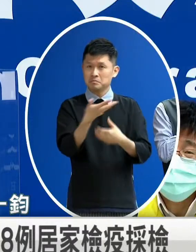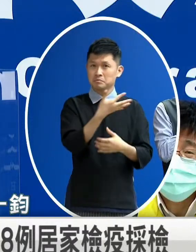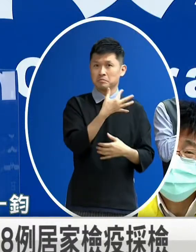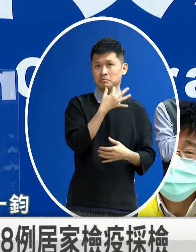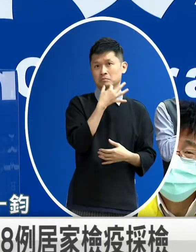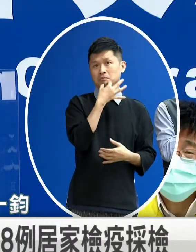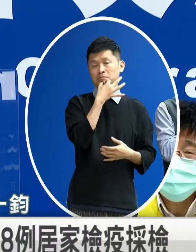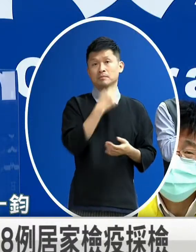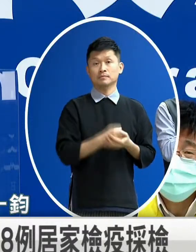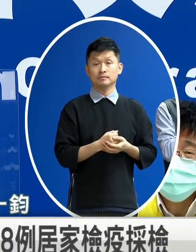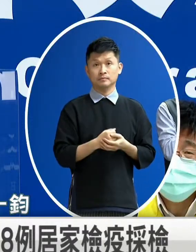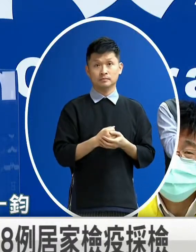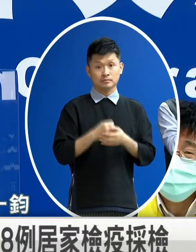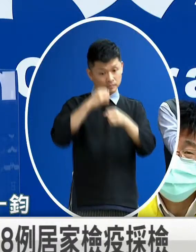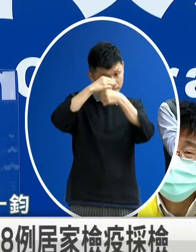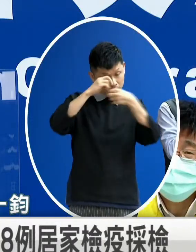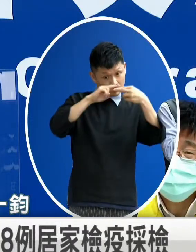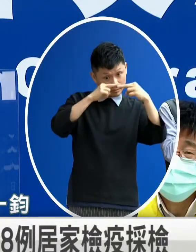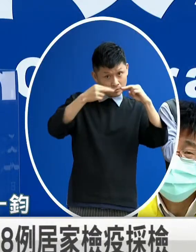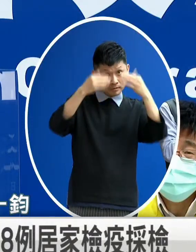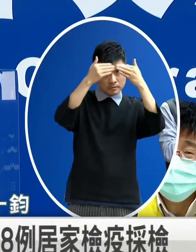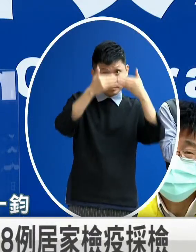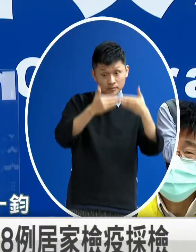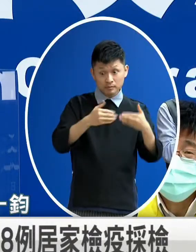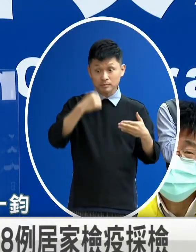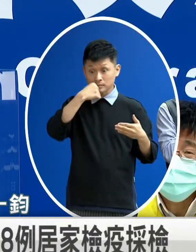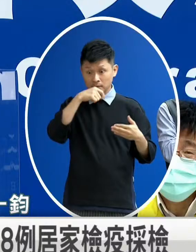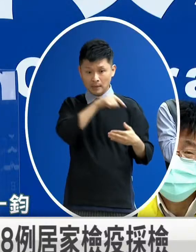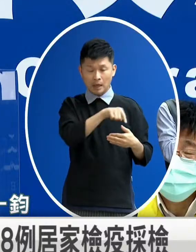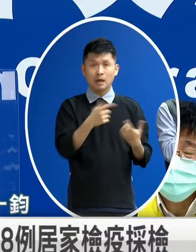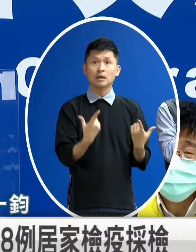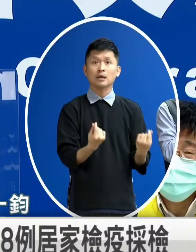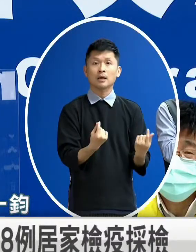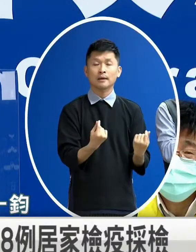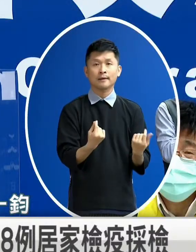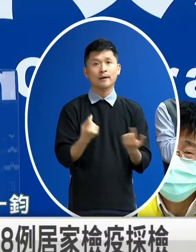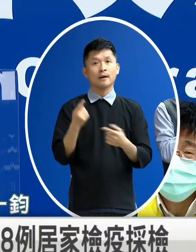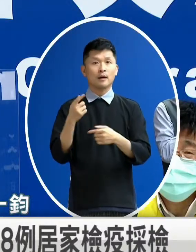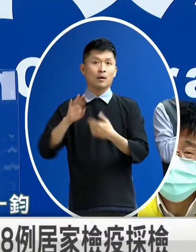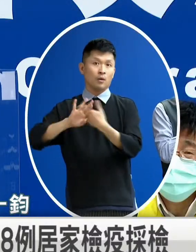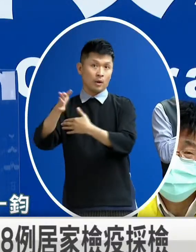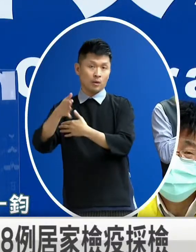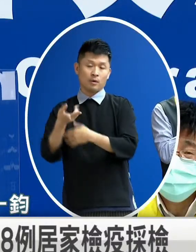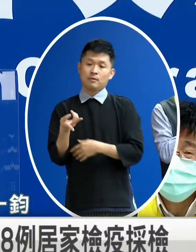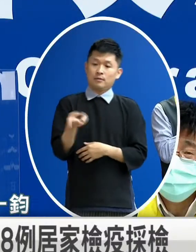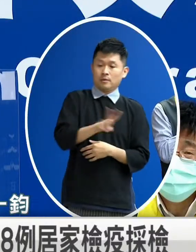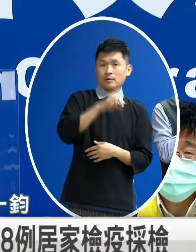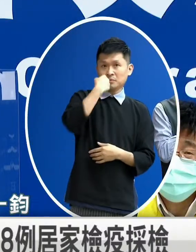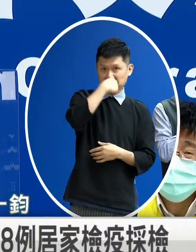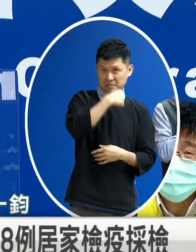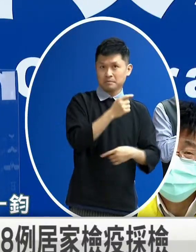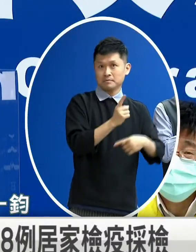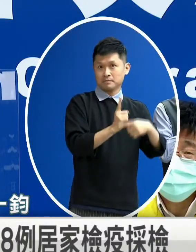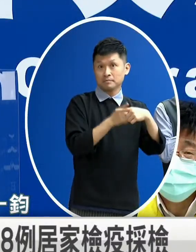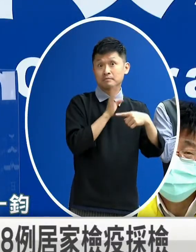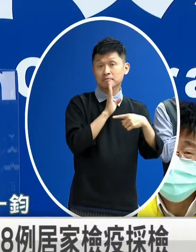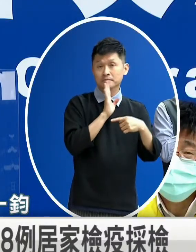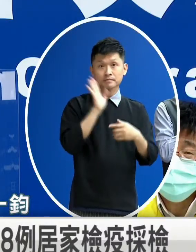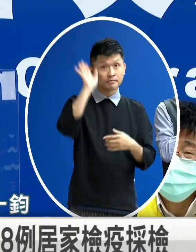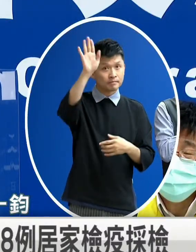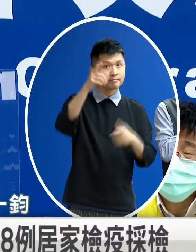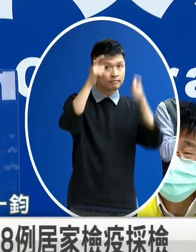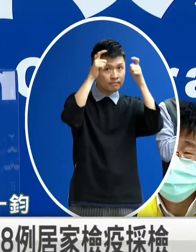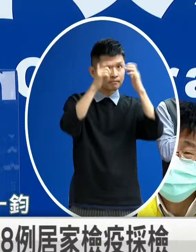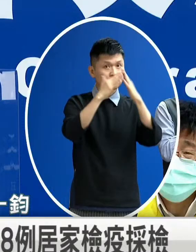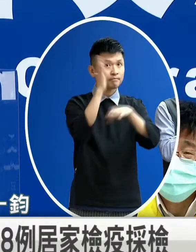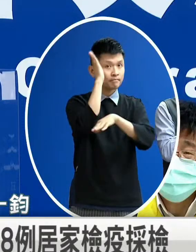在哈。那我们因为序列是跟我们本土的群聚相同，所以目前也是先改判为本土哈。那后续的疫情调查会由高雄市这边再